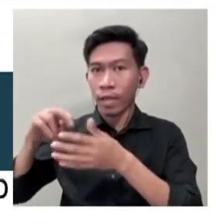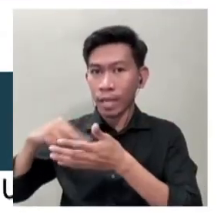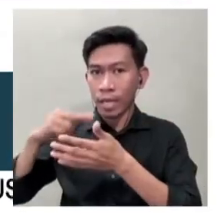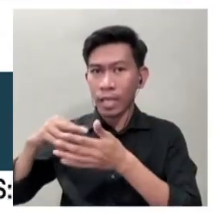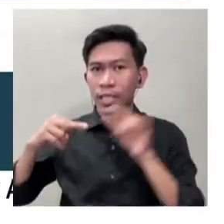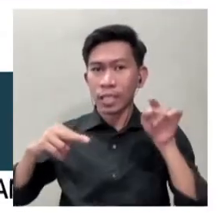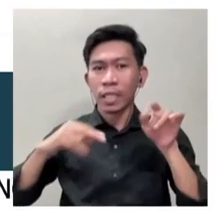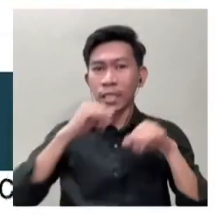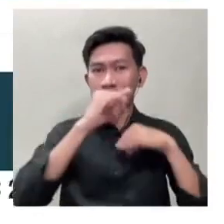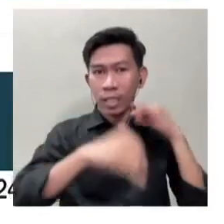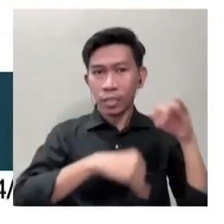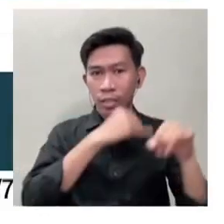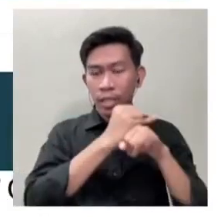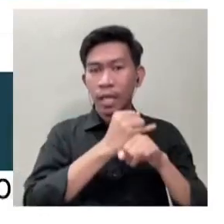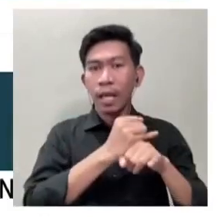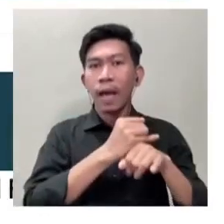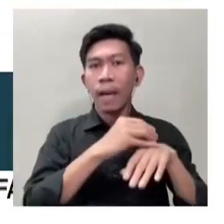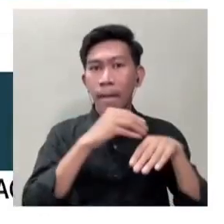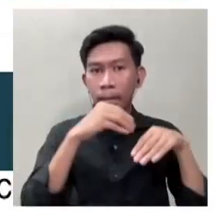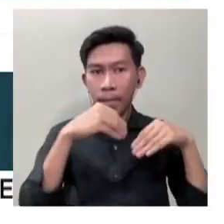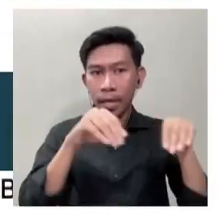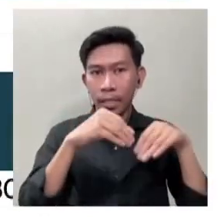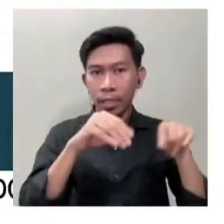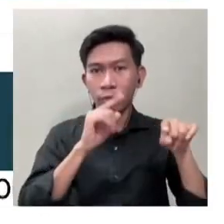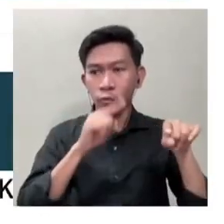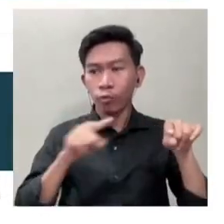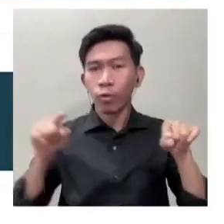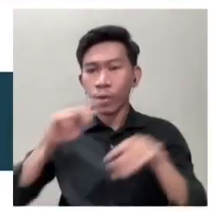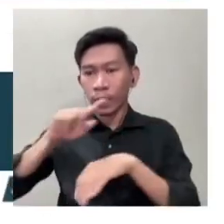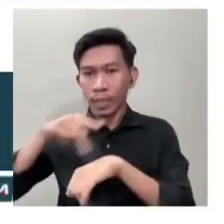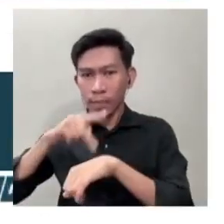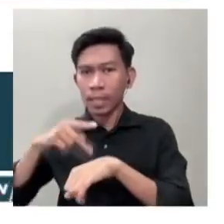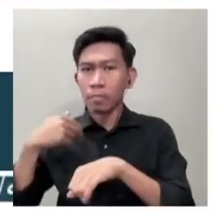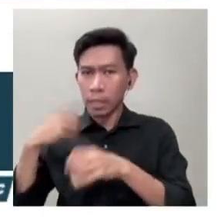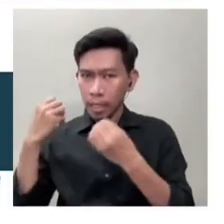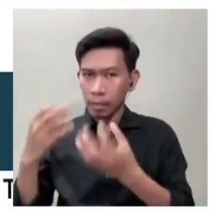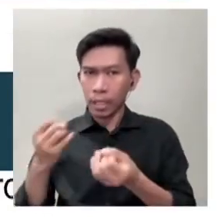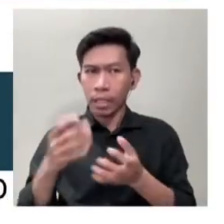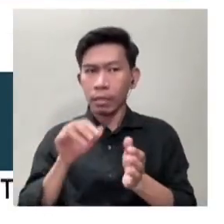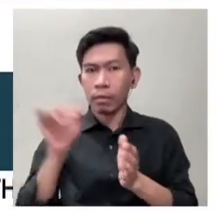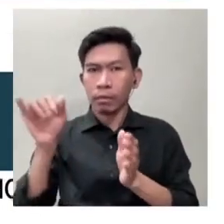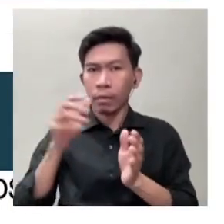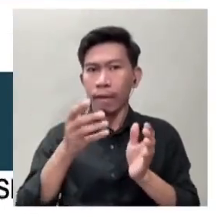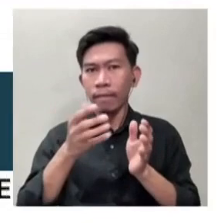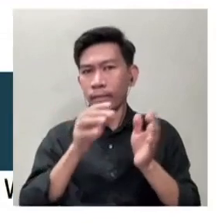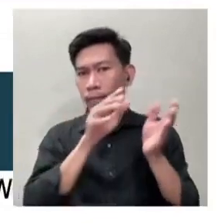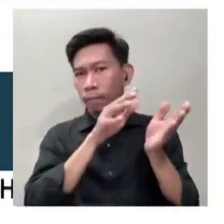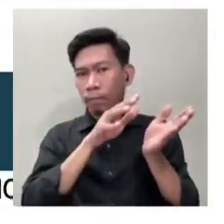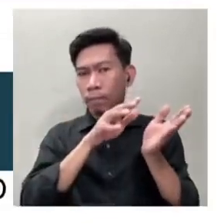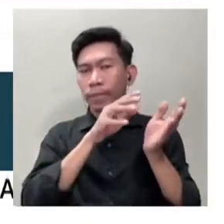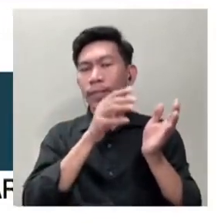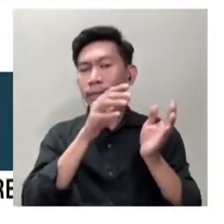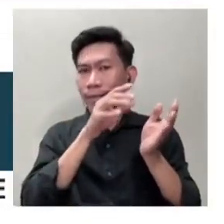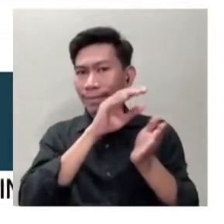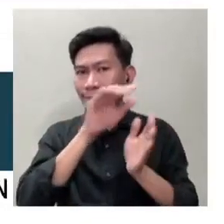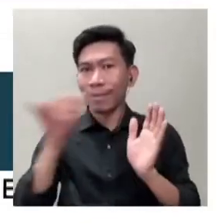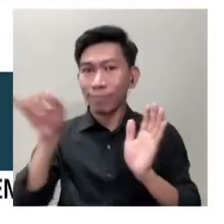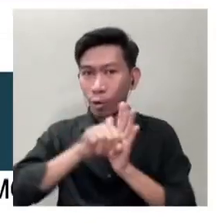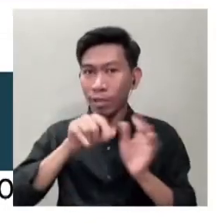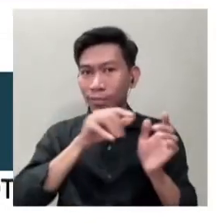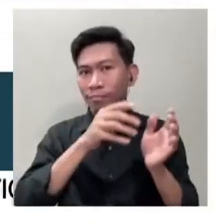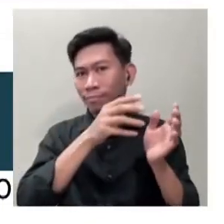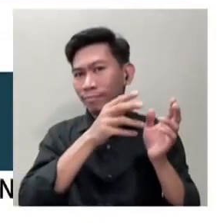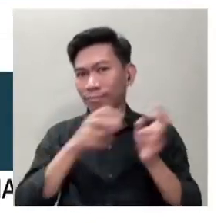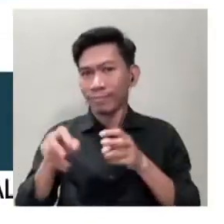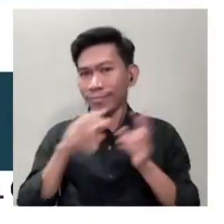ng Pilipinas. So, ang mangyayari niyan, susundan ng Vietnam and Thailand. Kasi last year, remember, Carmina,